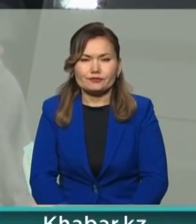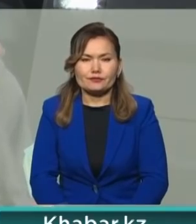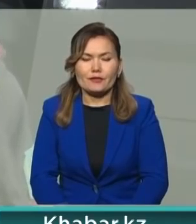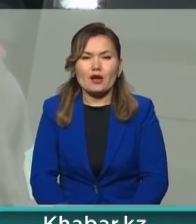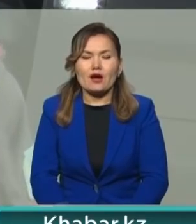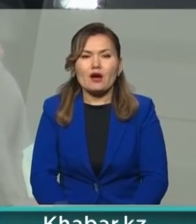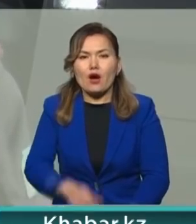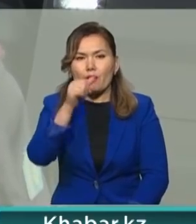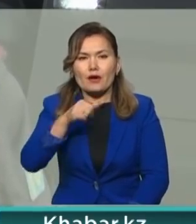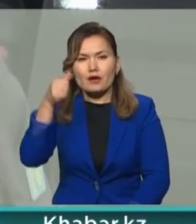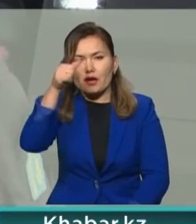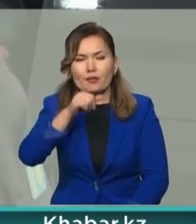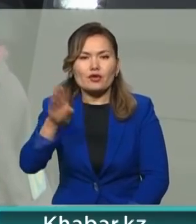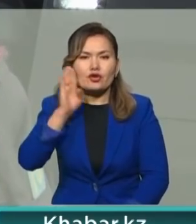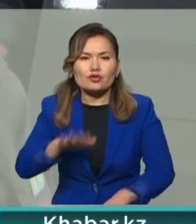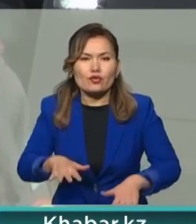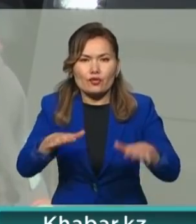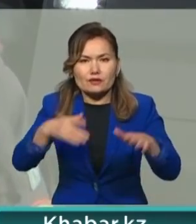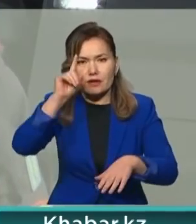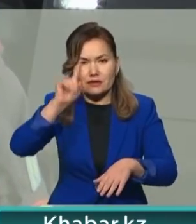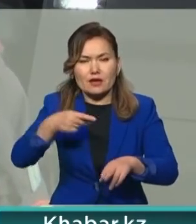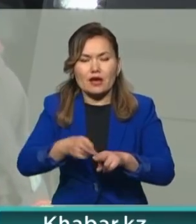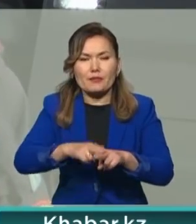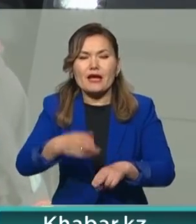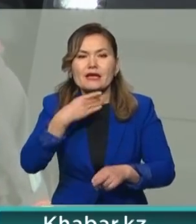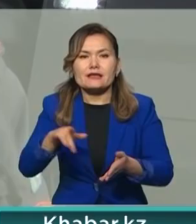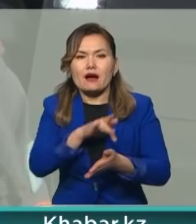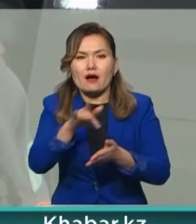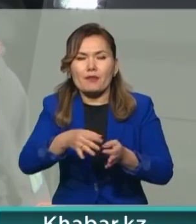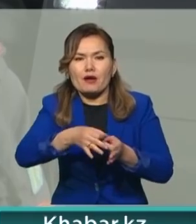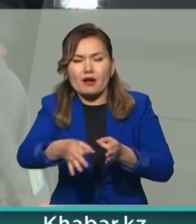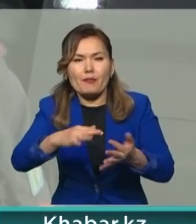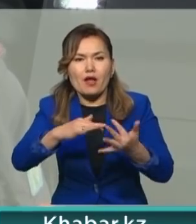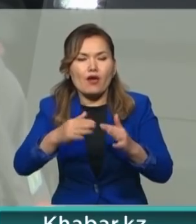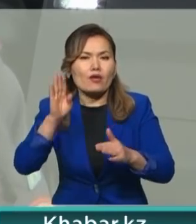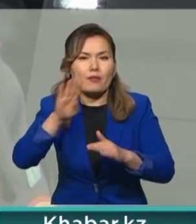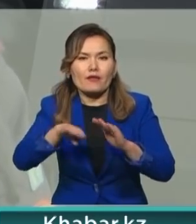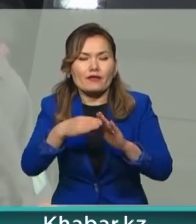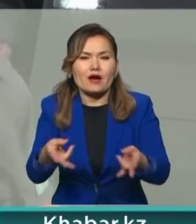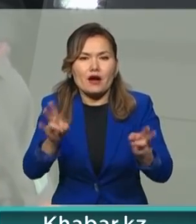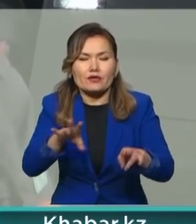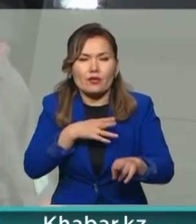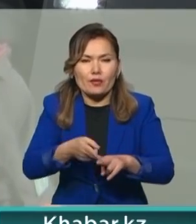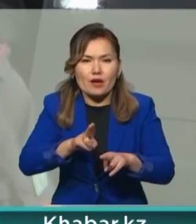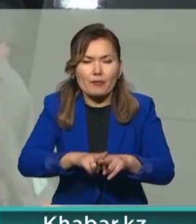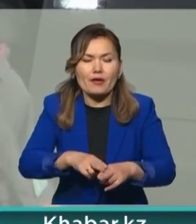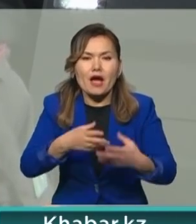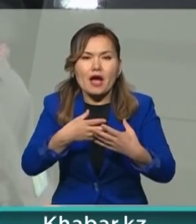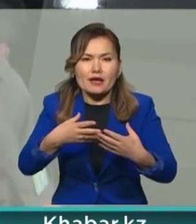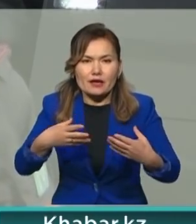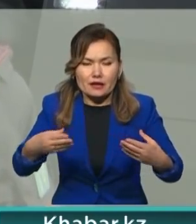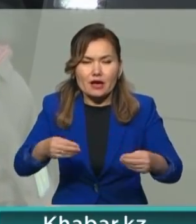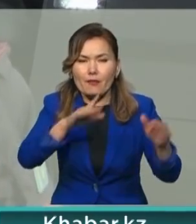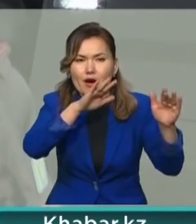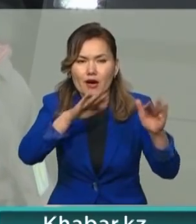Өткен жылы шүлбі су қоймасындағы жағдайды білеміз. Салдарынан Семейдің шеткі аймағын су басқан болатын. Биыл ол жақта ерген қар суы